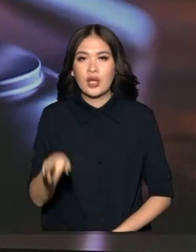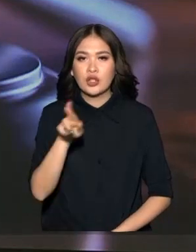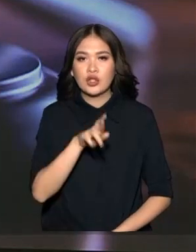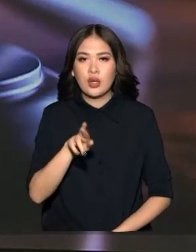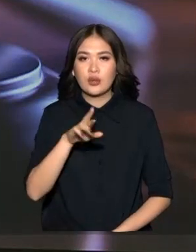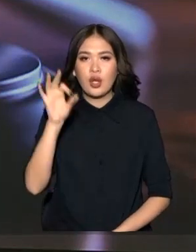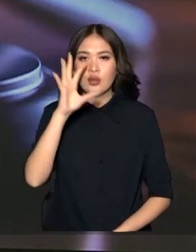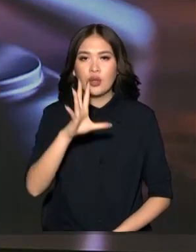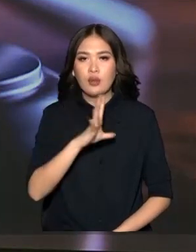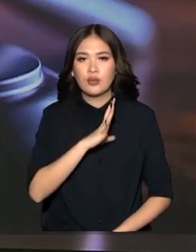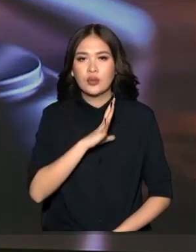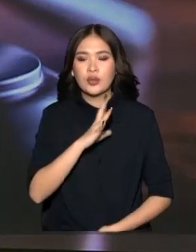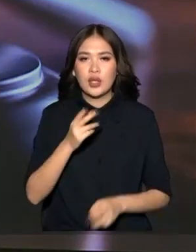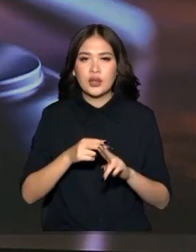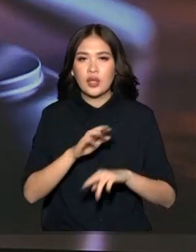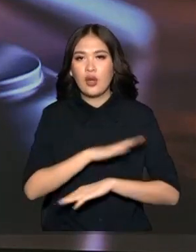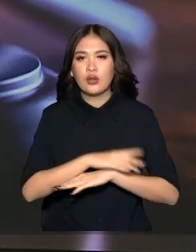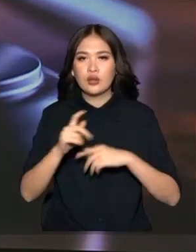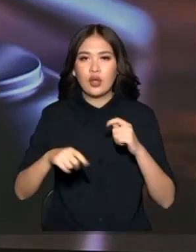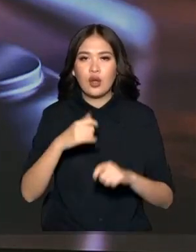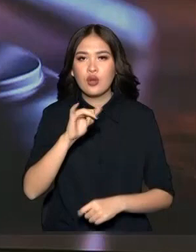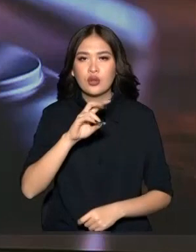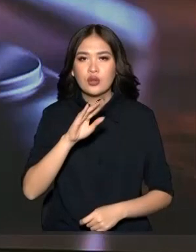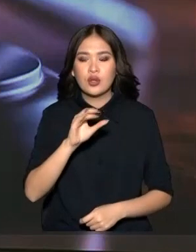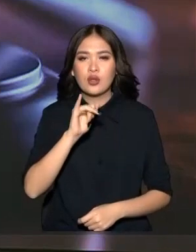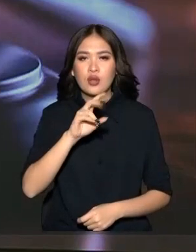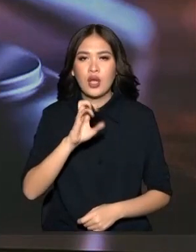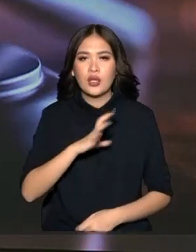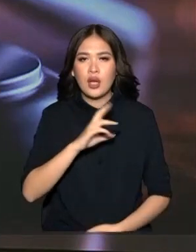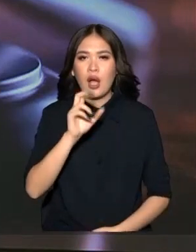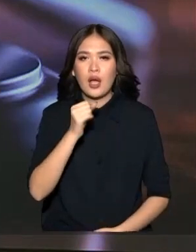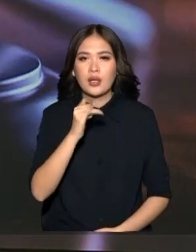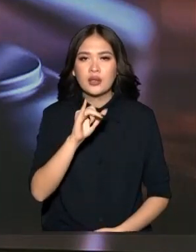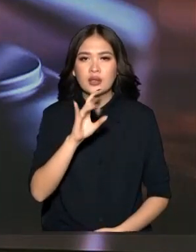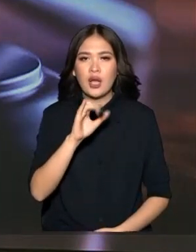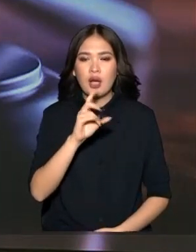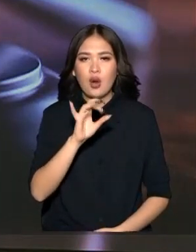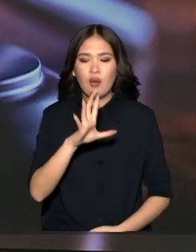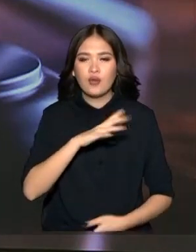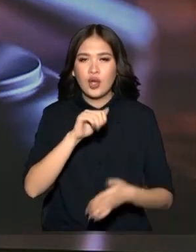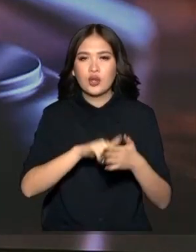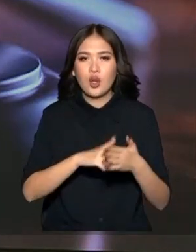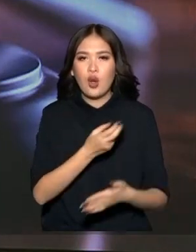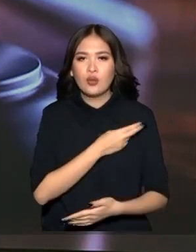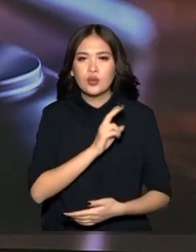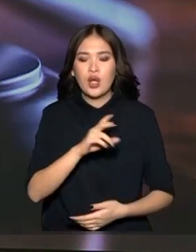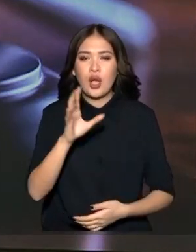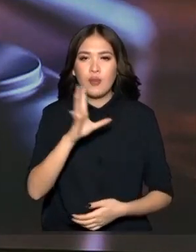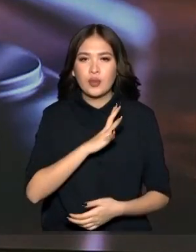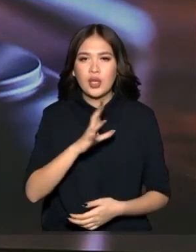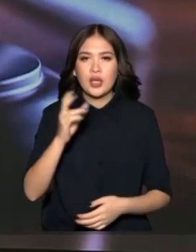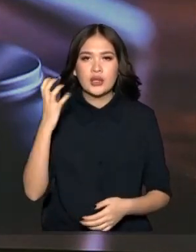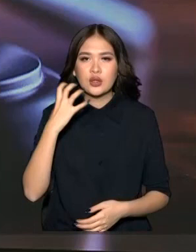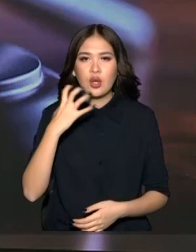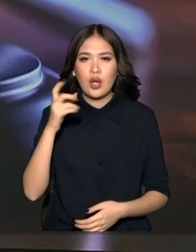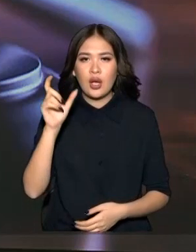Қаңтардағы жаппай тәртіпсіздік кезінде ұлттық ұлан сарбазы Мадияр Қайсаровтың өліміне себепші болды деген күдікпен қамауға алынған Қызылорда